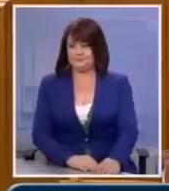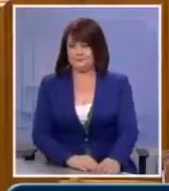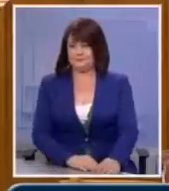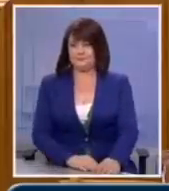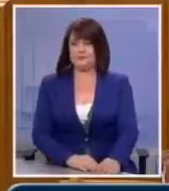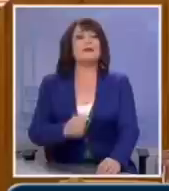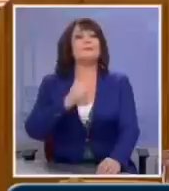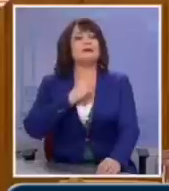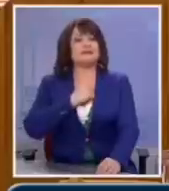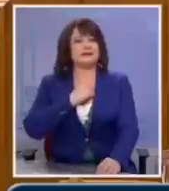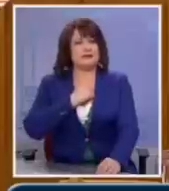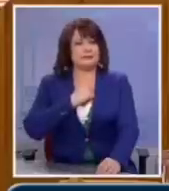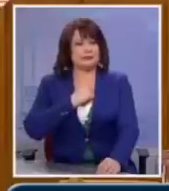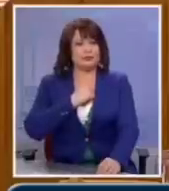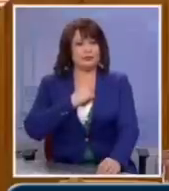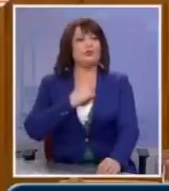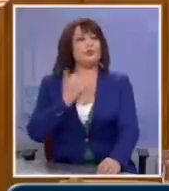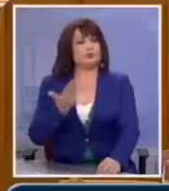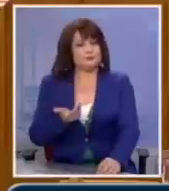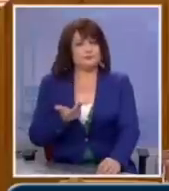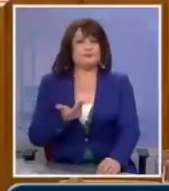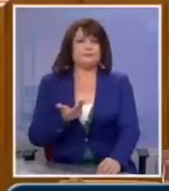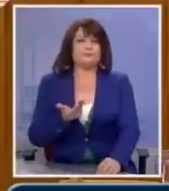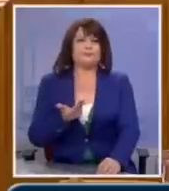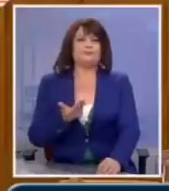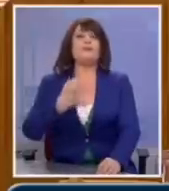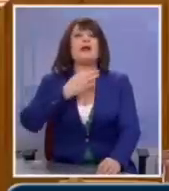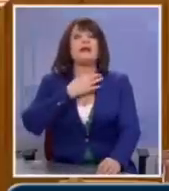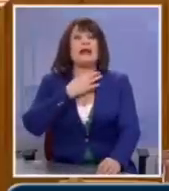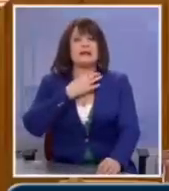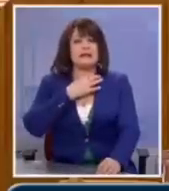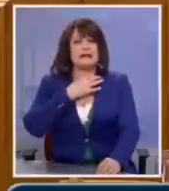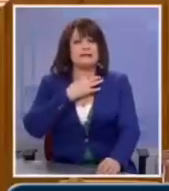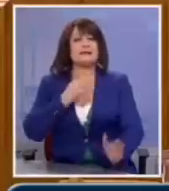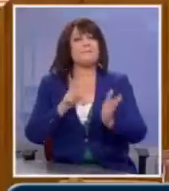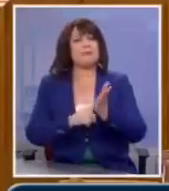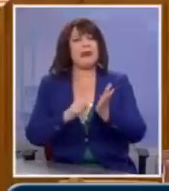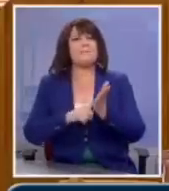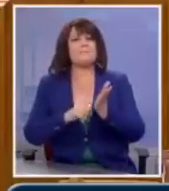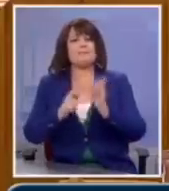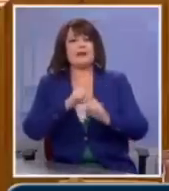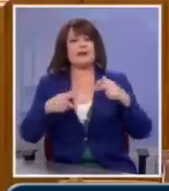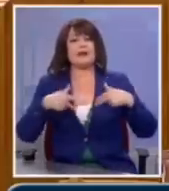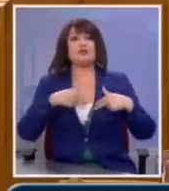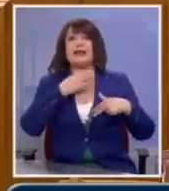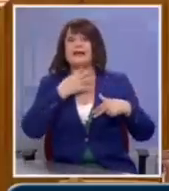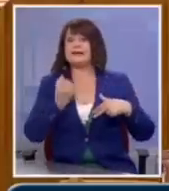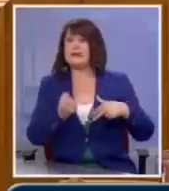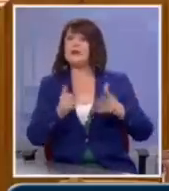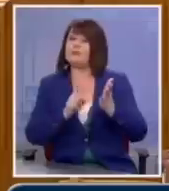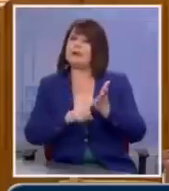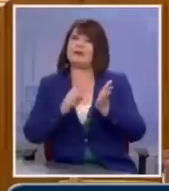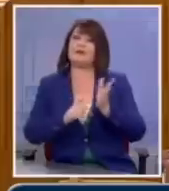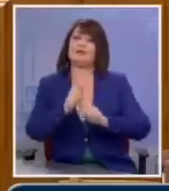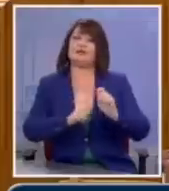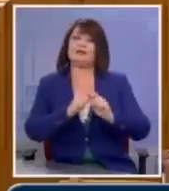Πιστεύουμε ότι σύμφωνα με τις ανάγκες πρέπει να νομοθετεί ένα κράτος και οι